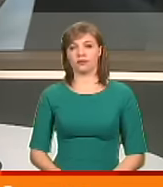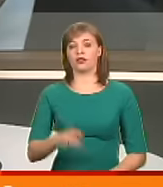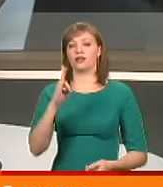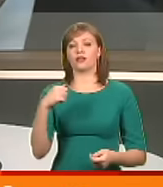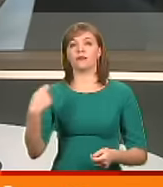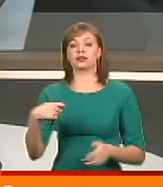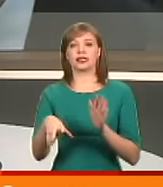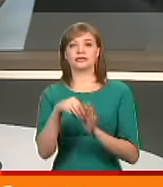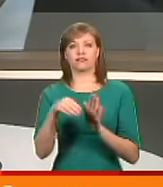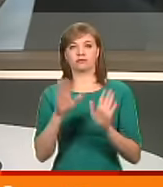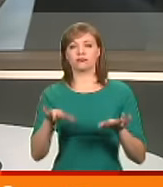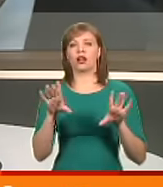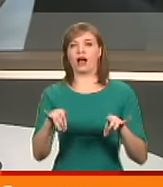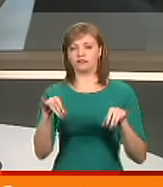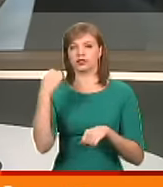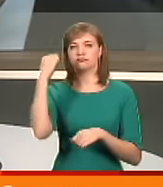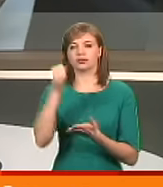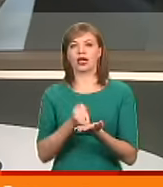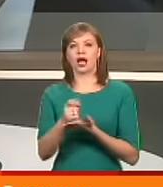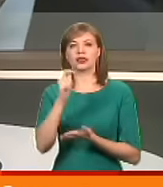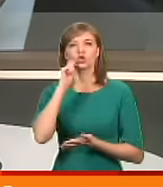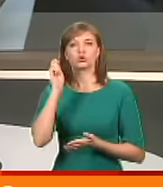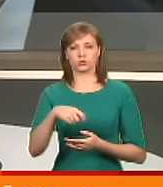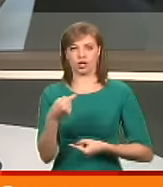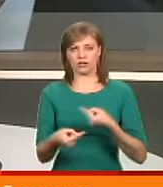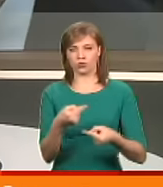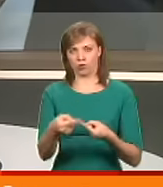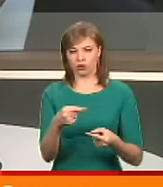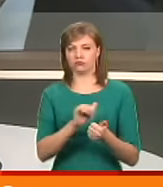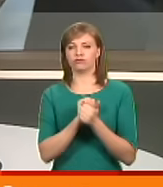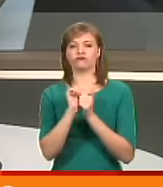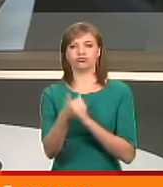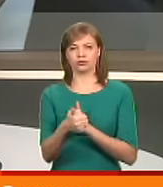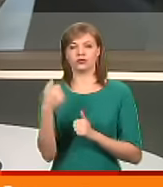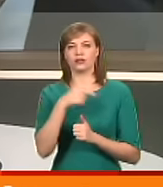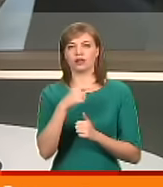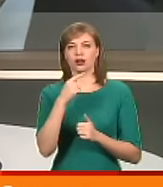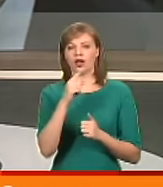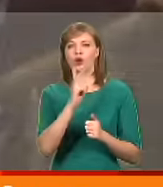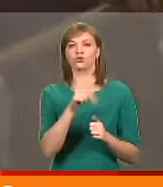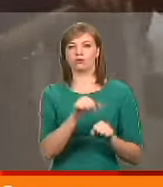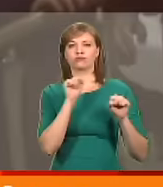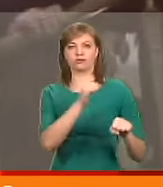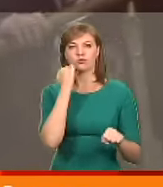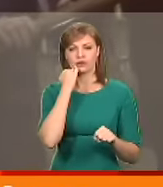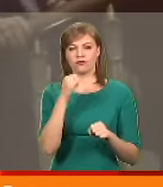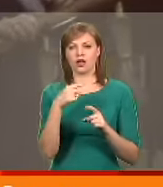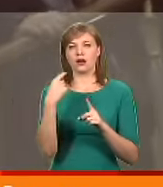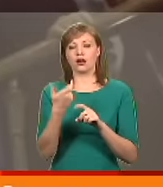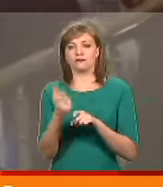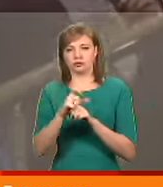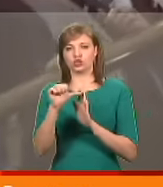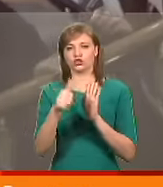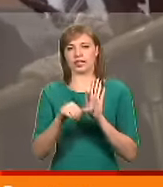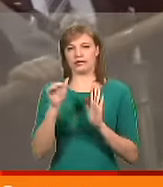На президентських виборах в Австрії переміг кандидат з українським корінням, обійшовши прибічника зближення з Москвою. Перевага лише в 16